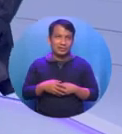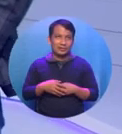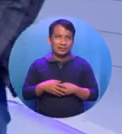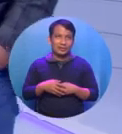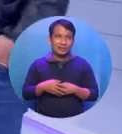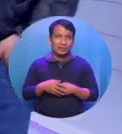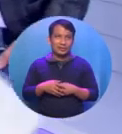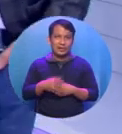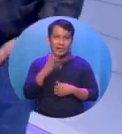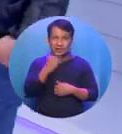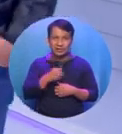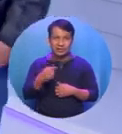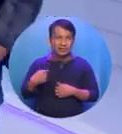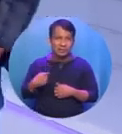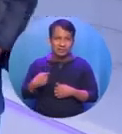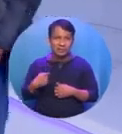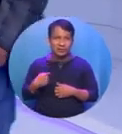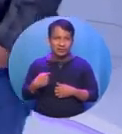Chan. Oh, sino ako?